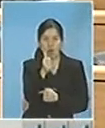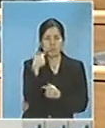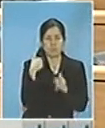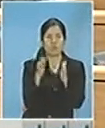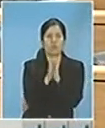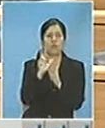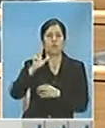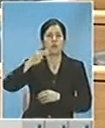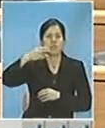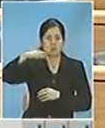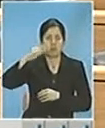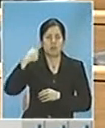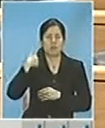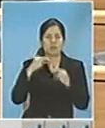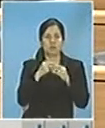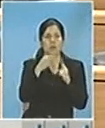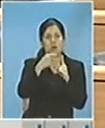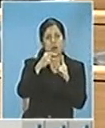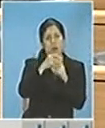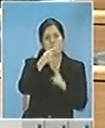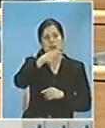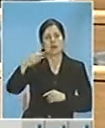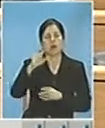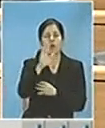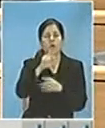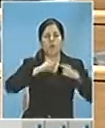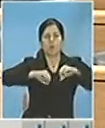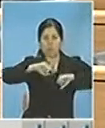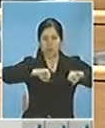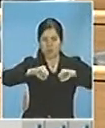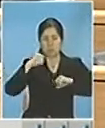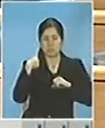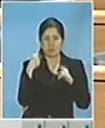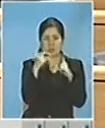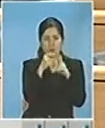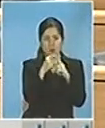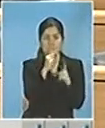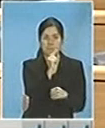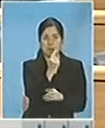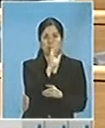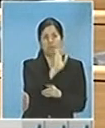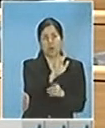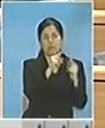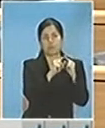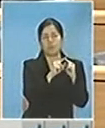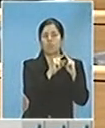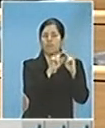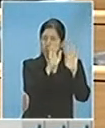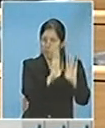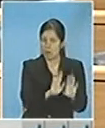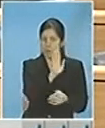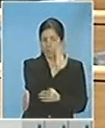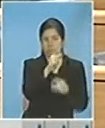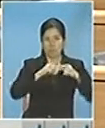กว่าไลค์เนี่ยนะคะภาษาสก๊อตเนี่ยค่ะที่เขาตั้งขึ้นมาใหม่เป็นภาษาของเขาเองเนี่ยที่เขาเรียกว่าภาษาสก๊อตเนี่ยน